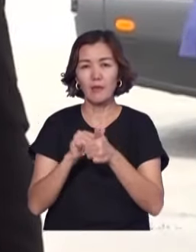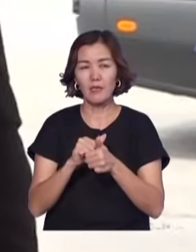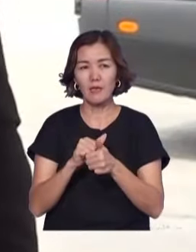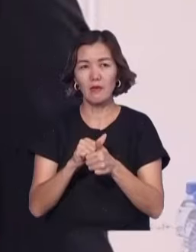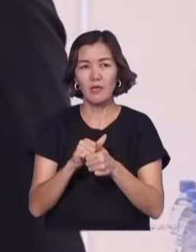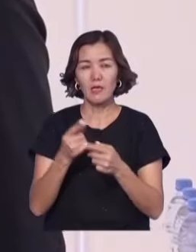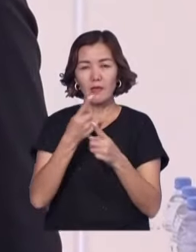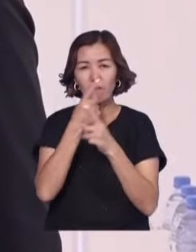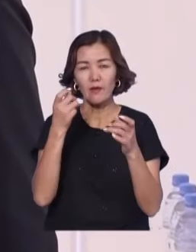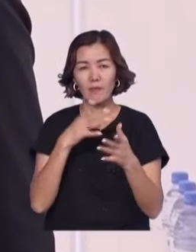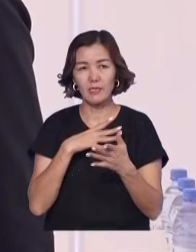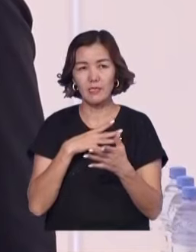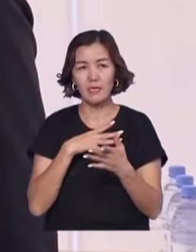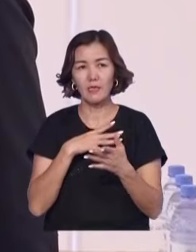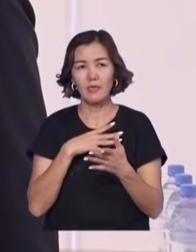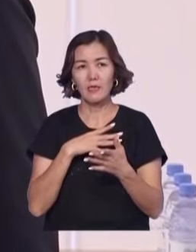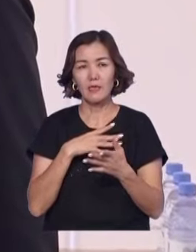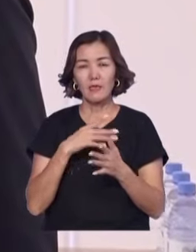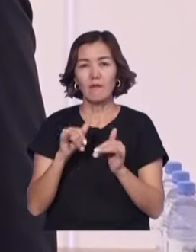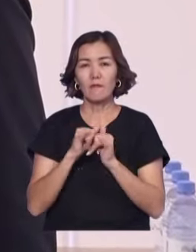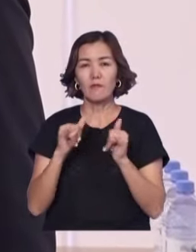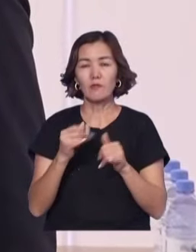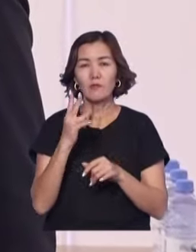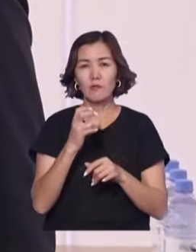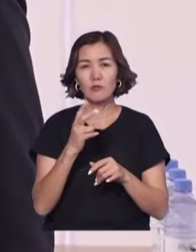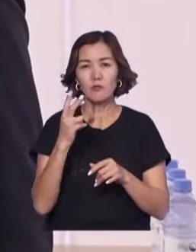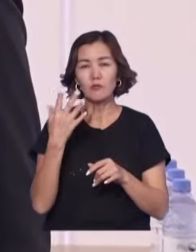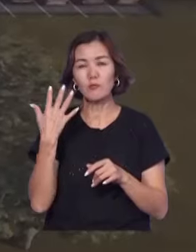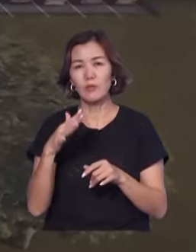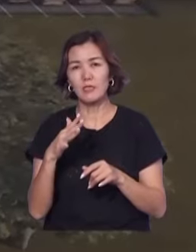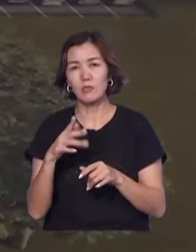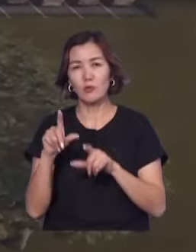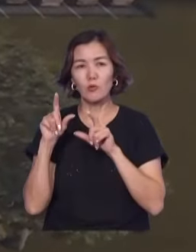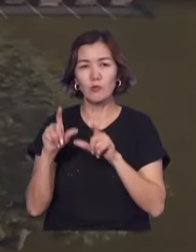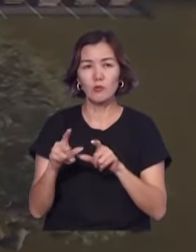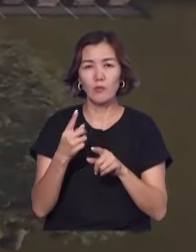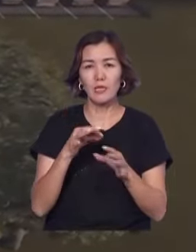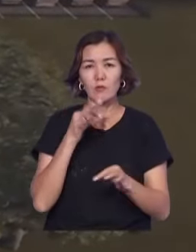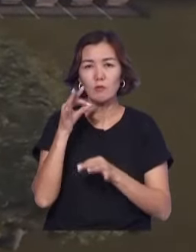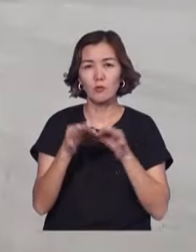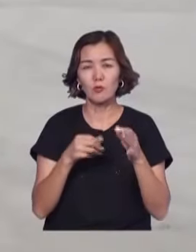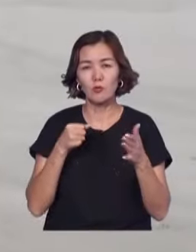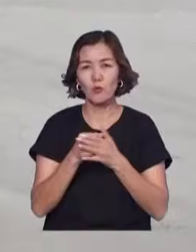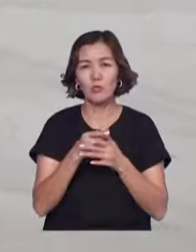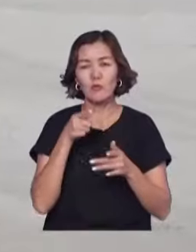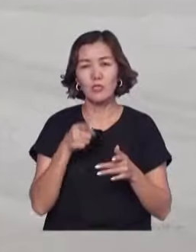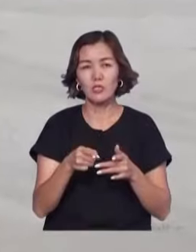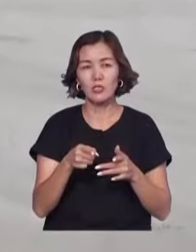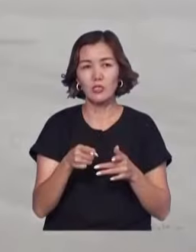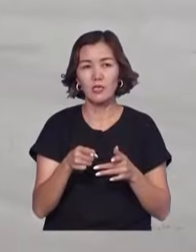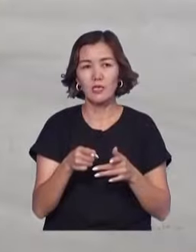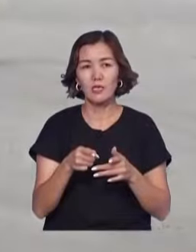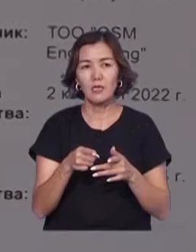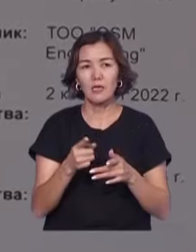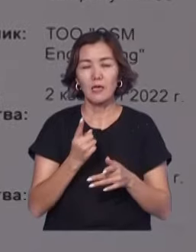результате пропускная способность поста возрастет с 200-250 грузовиков в сутки до 1000. Ожидается, что